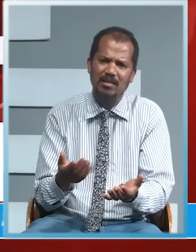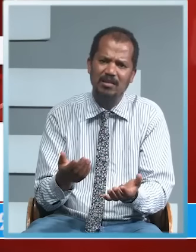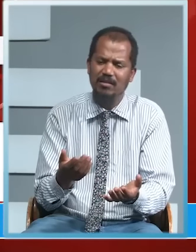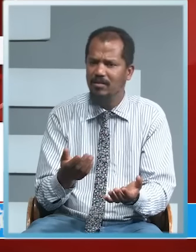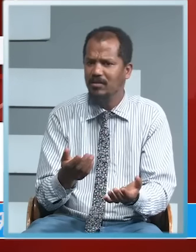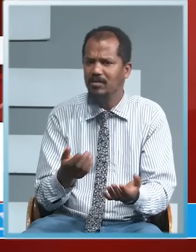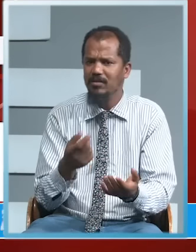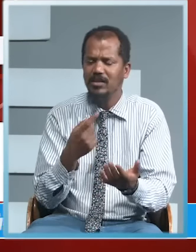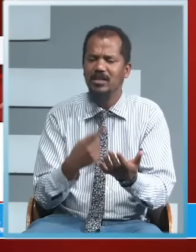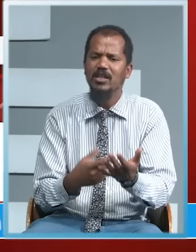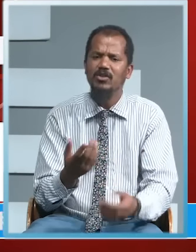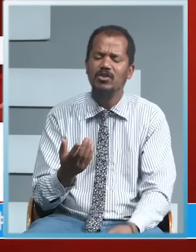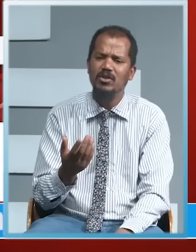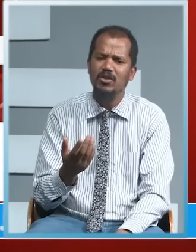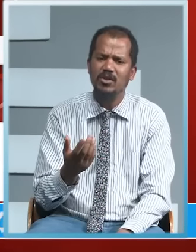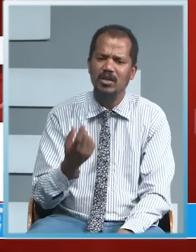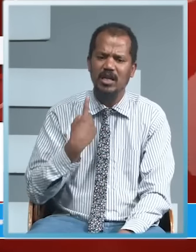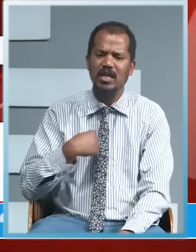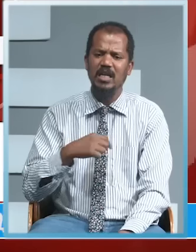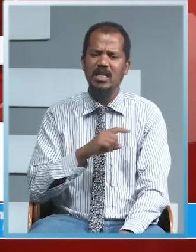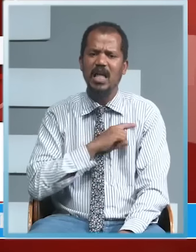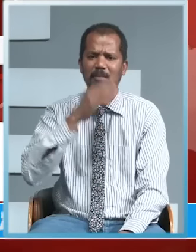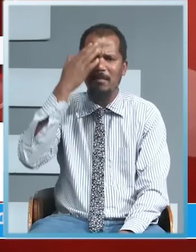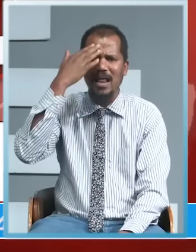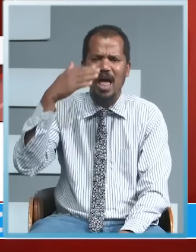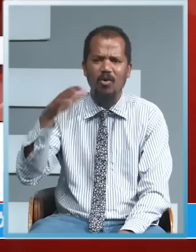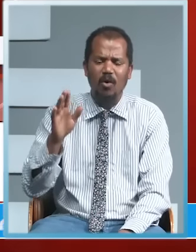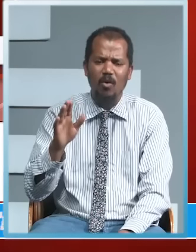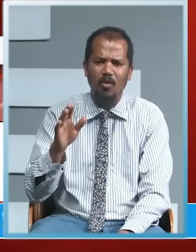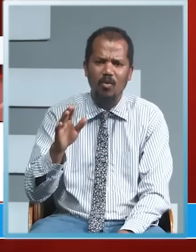ምደባም እንደዚሁ እኛ በማናውቀው መልኩ